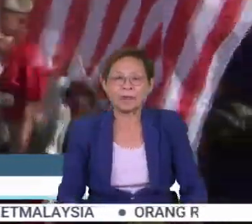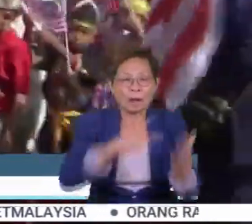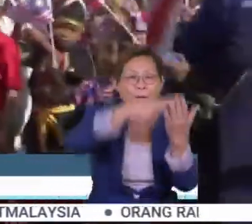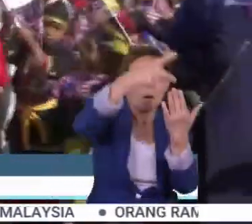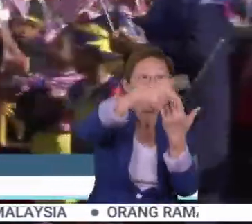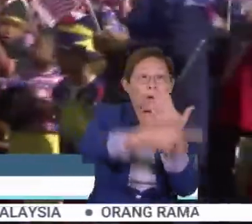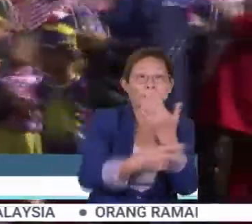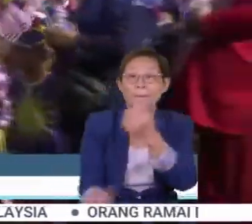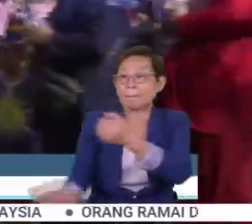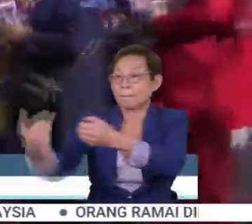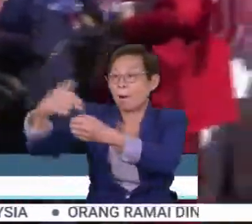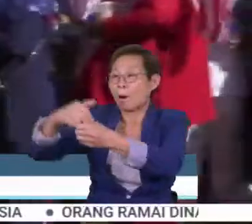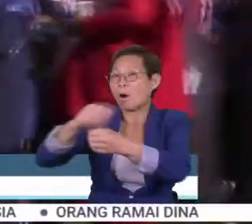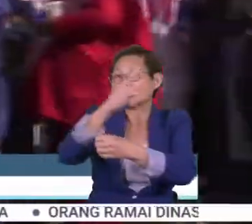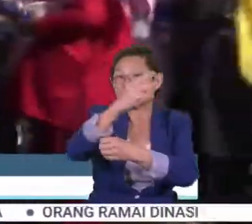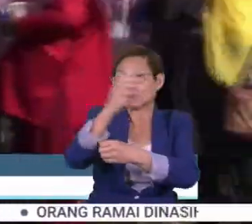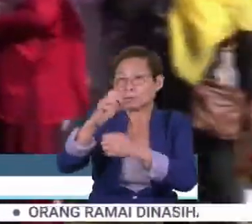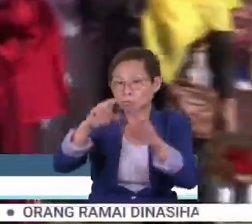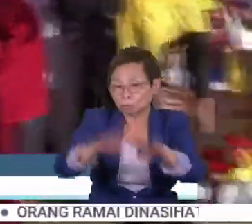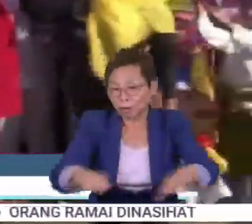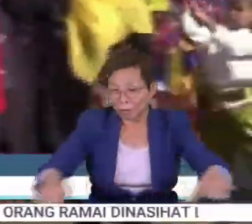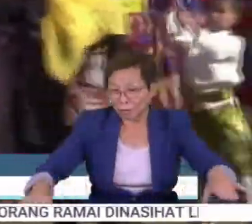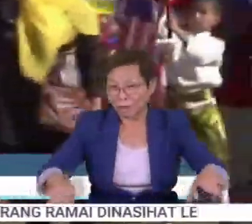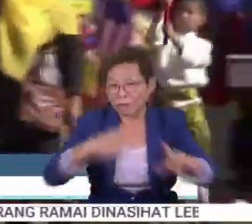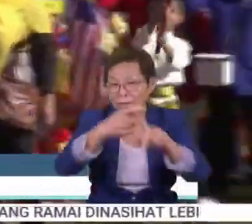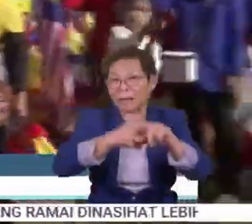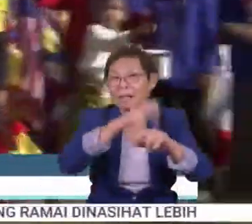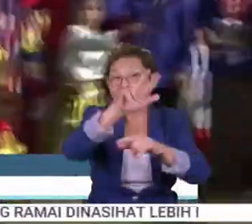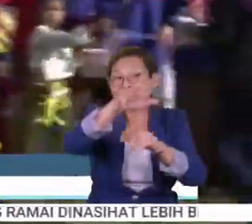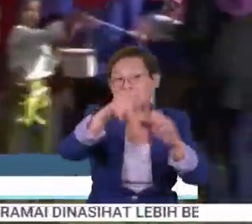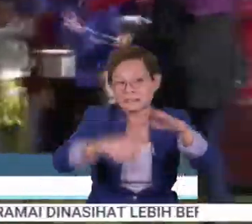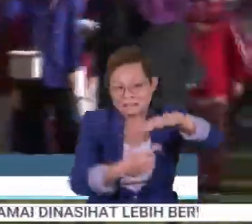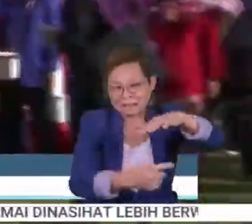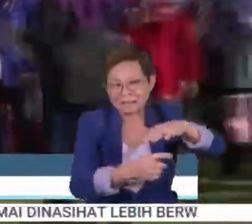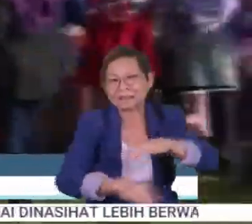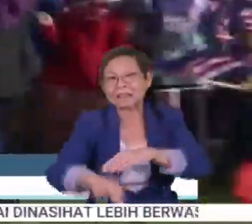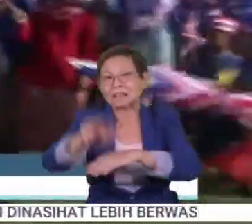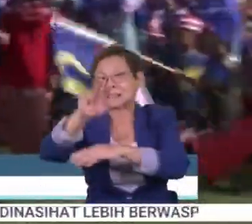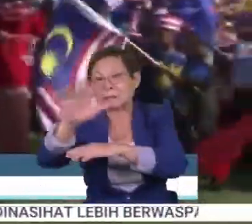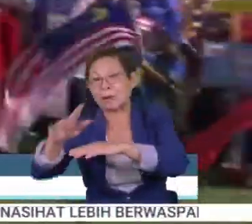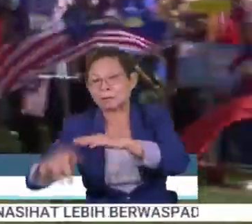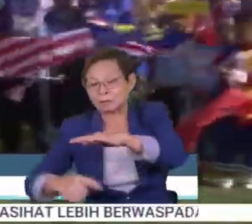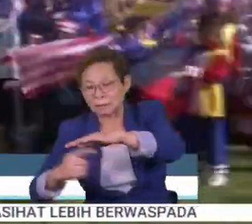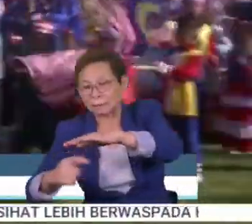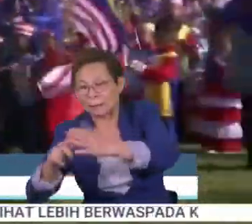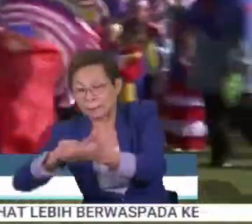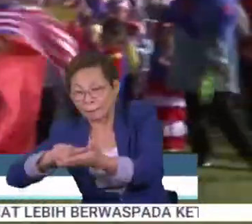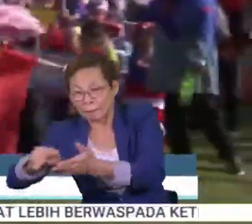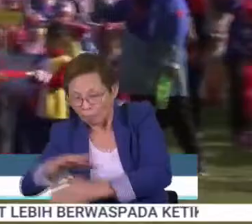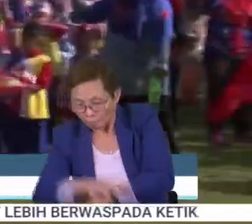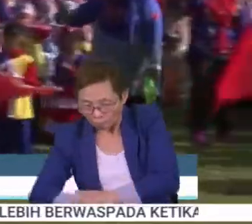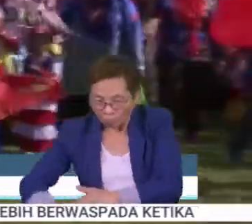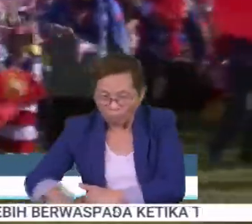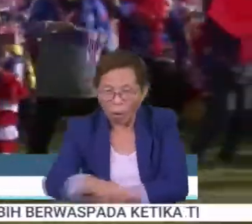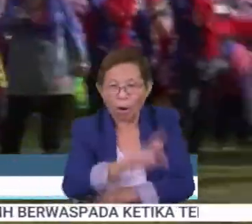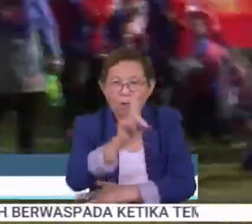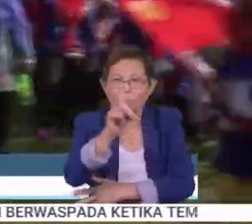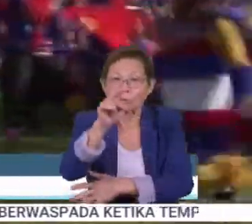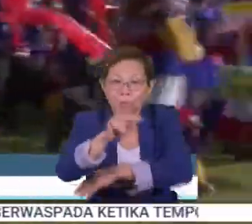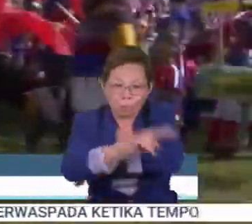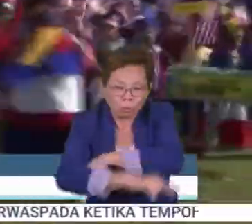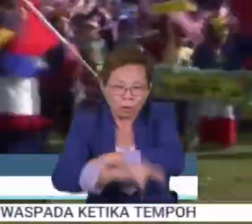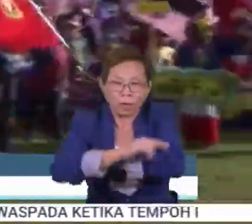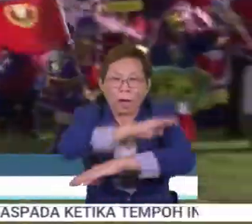Program melibatkan lebih 600 kanak-kanak dari 3 Taska dan 35 Tabika Kemas sekitar Dewan Undangan